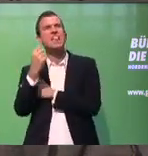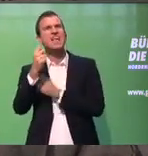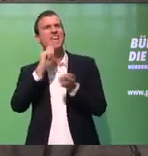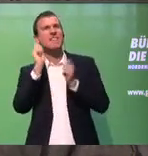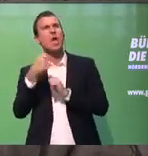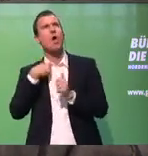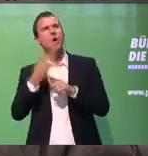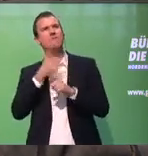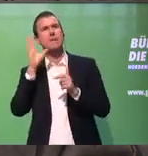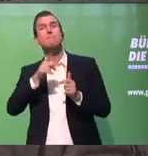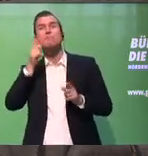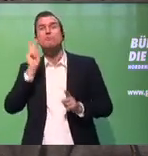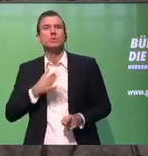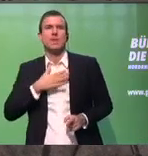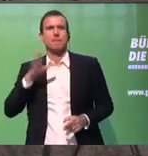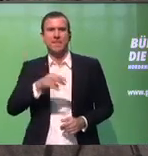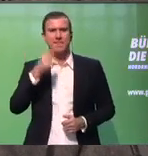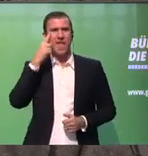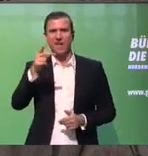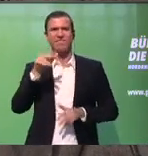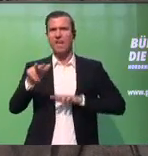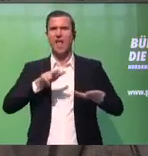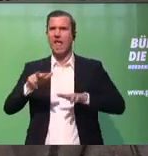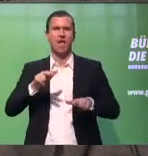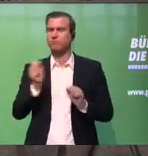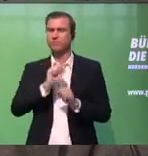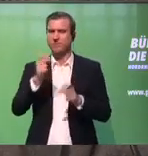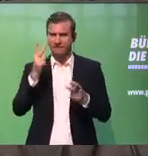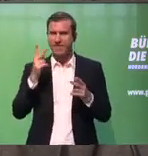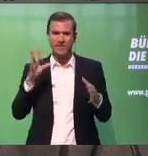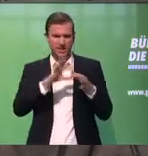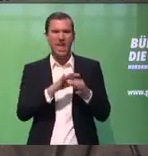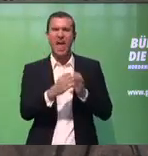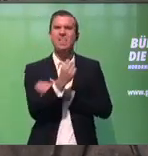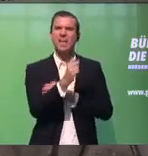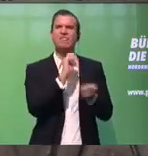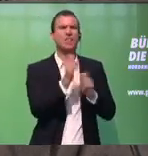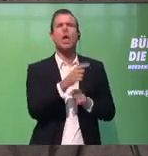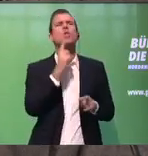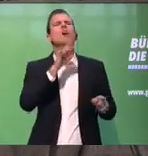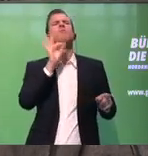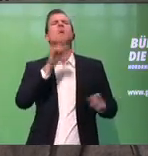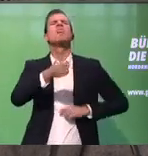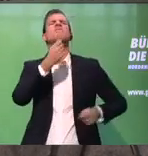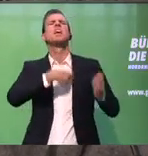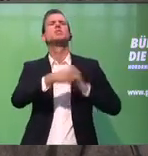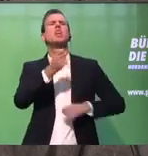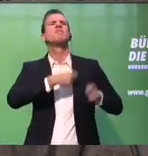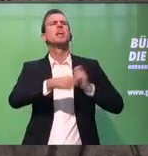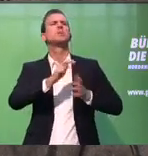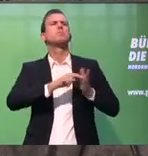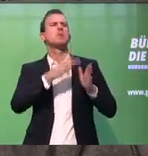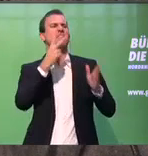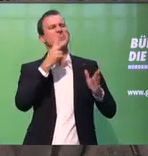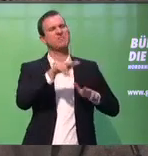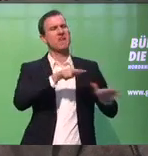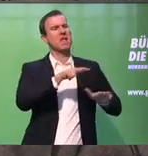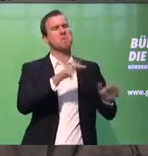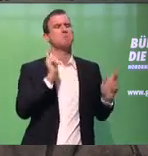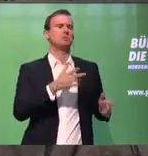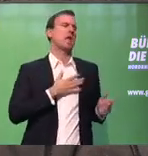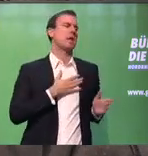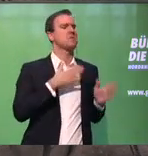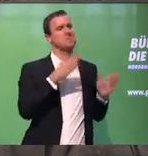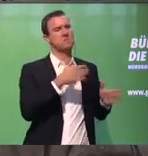die mitgedacht werden muss bei der Energiewende, wird nur als Instrument der Wirtschaftspolitik definiert. Das heißt